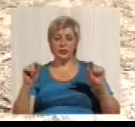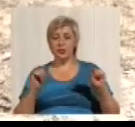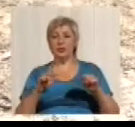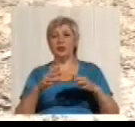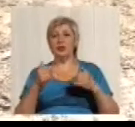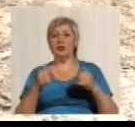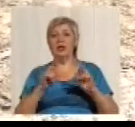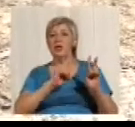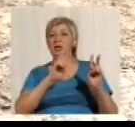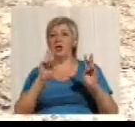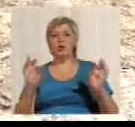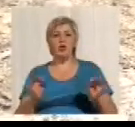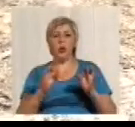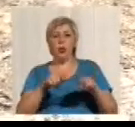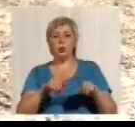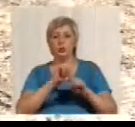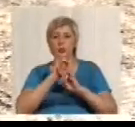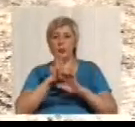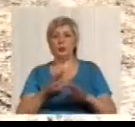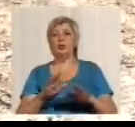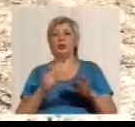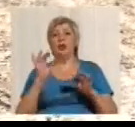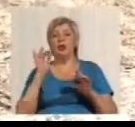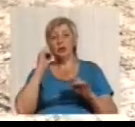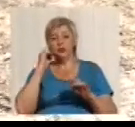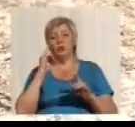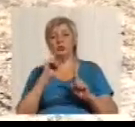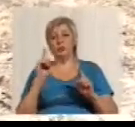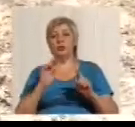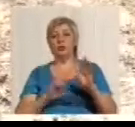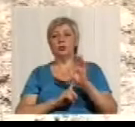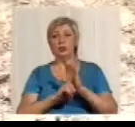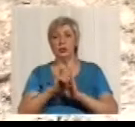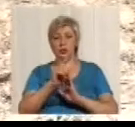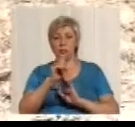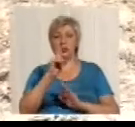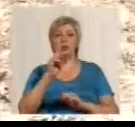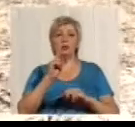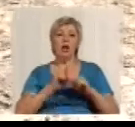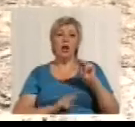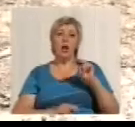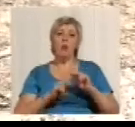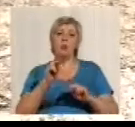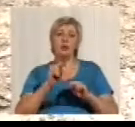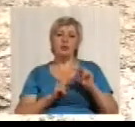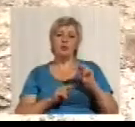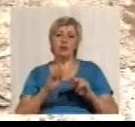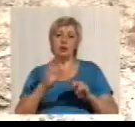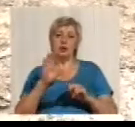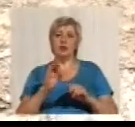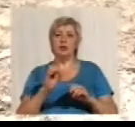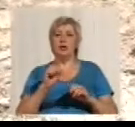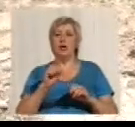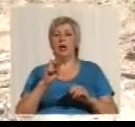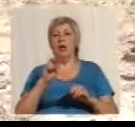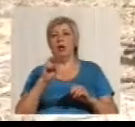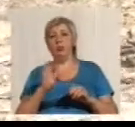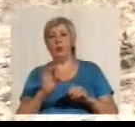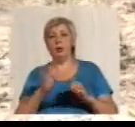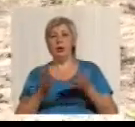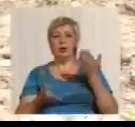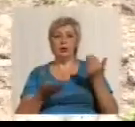нікого не буде, і вони одного дня все-таки будуть такі спроби почати будівництво там або розбирати цю